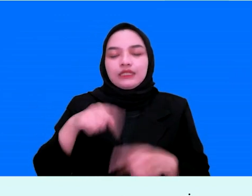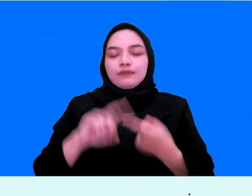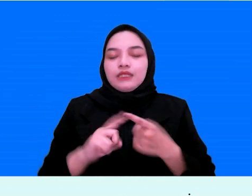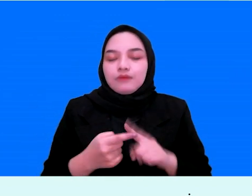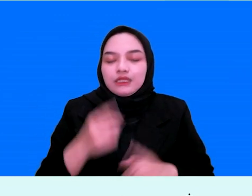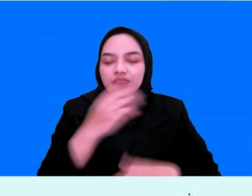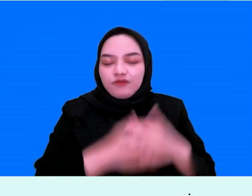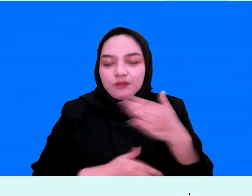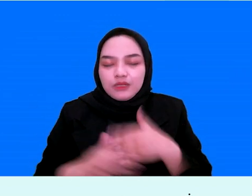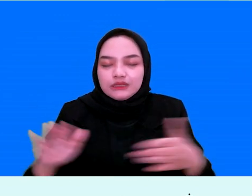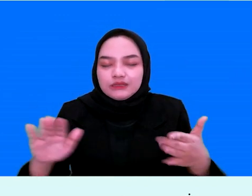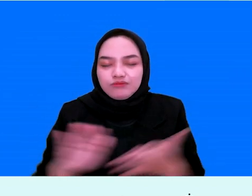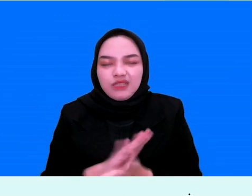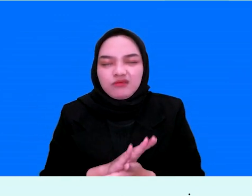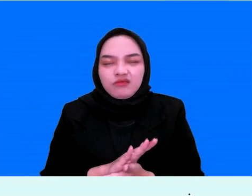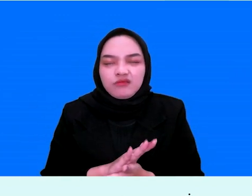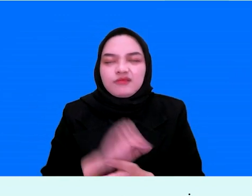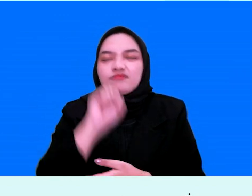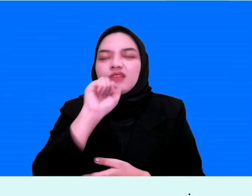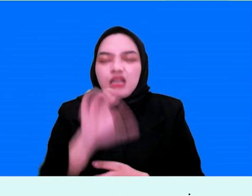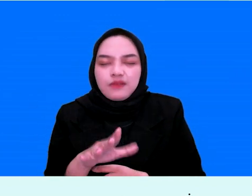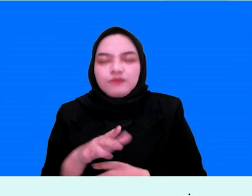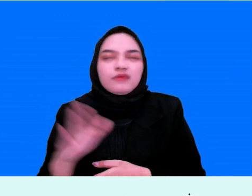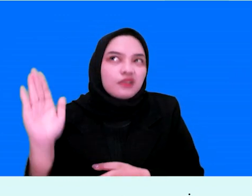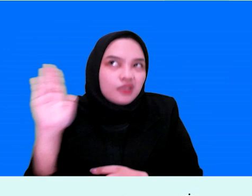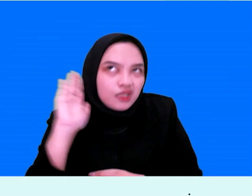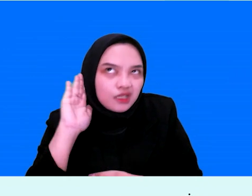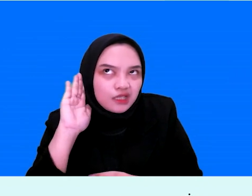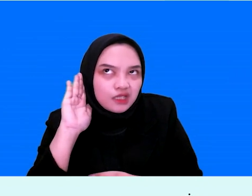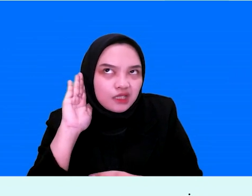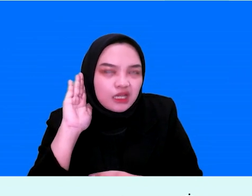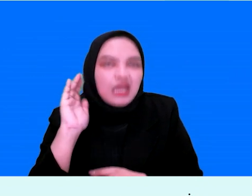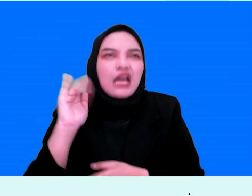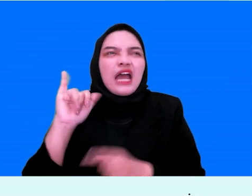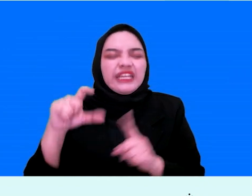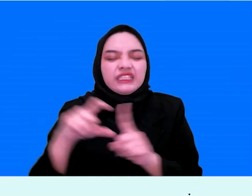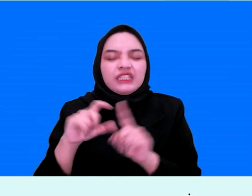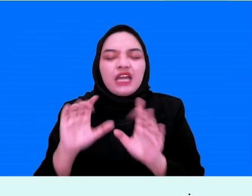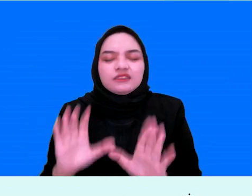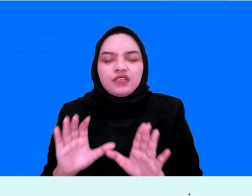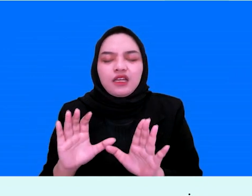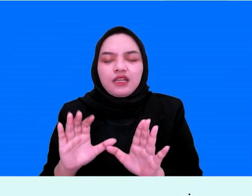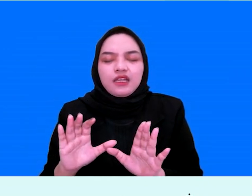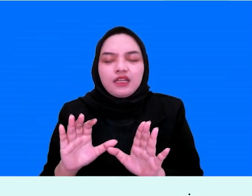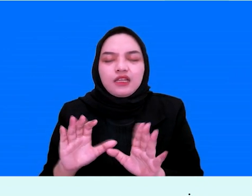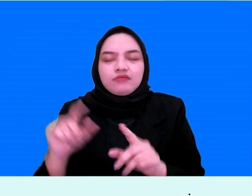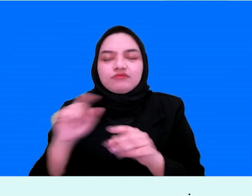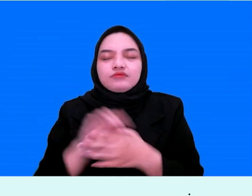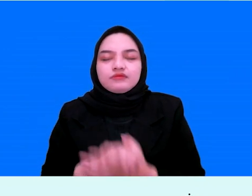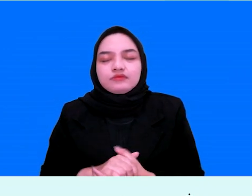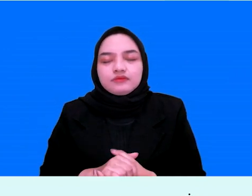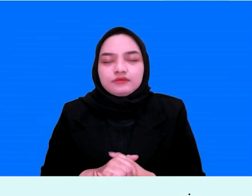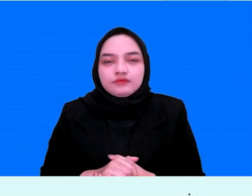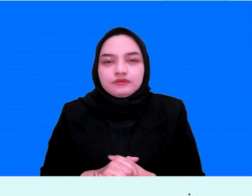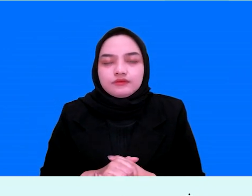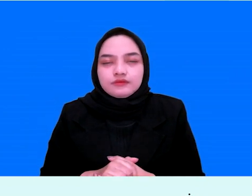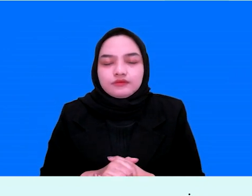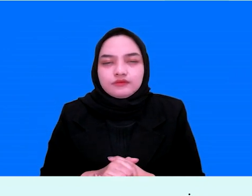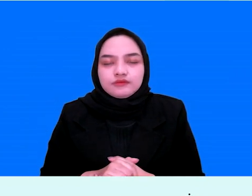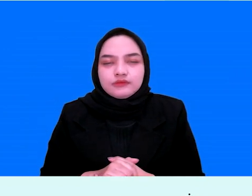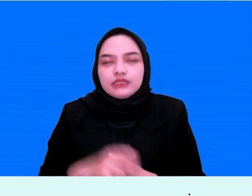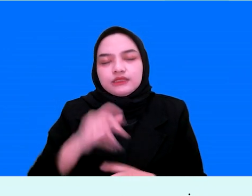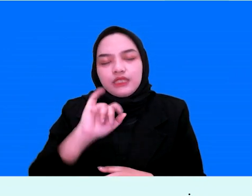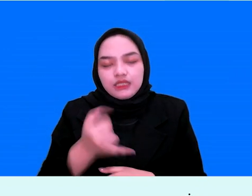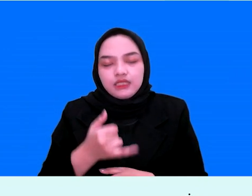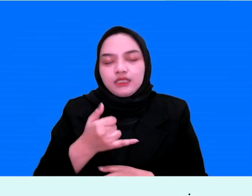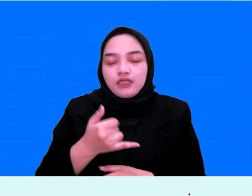juga sempat mengeluhkan bahwa hanya terdengar ID saja oleh screen reader, sehingga